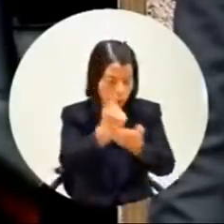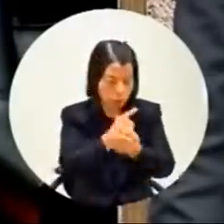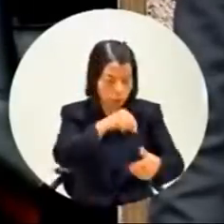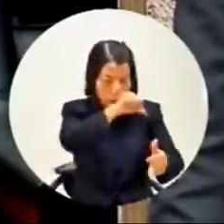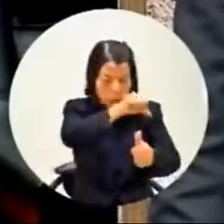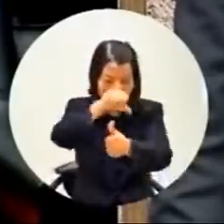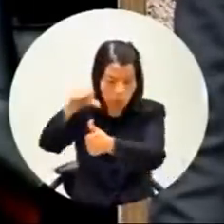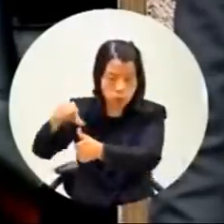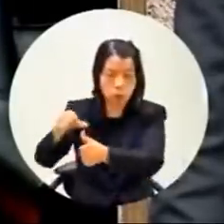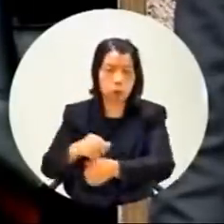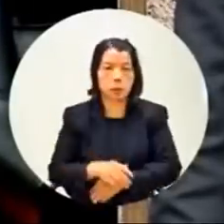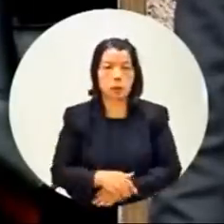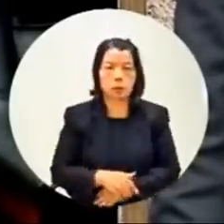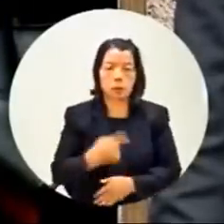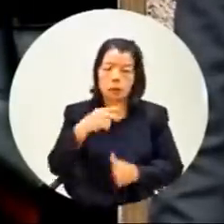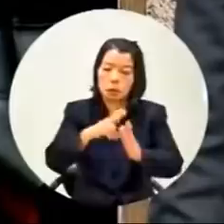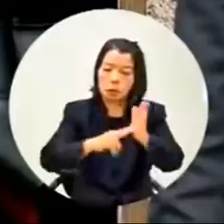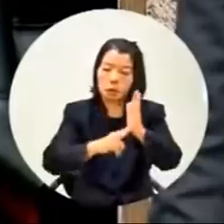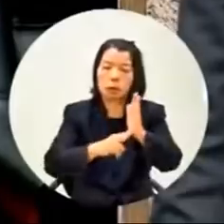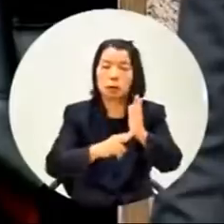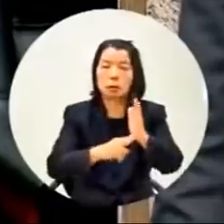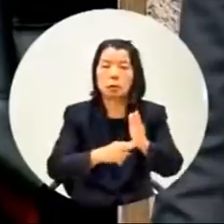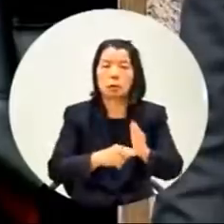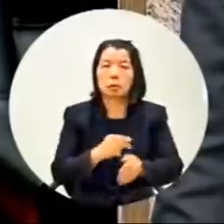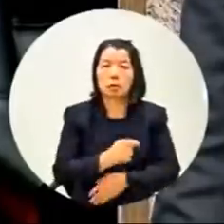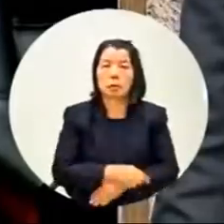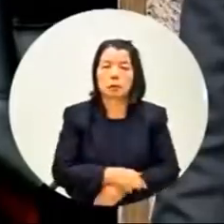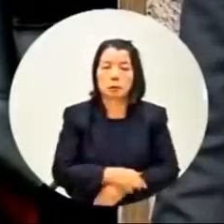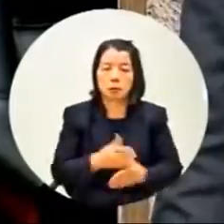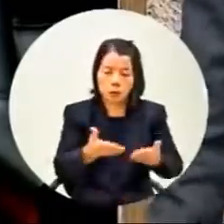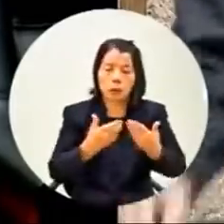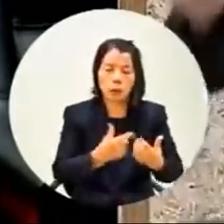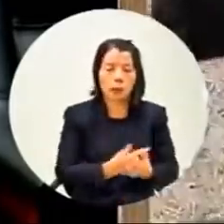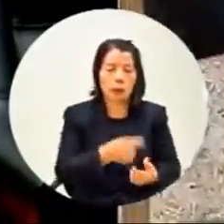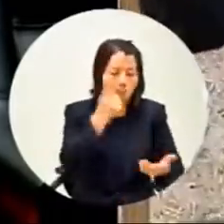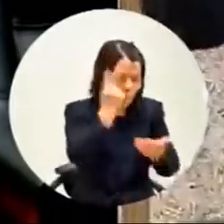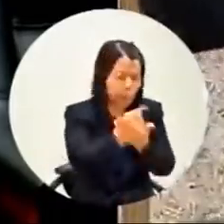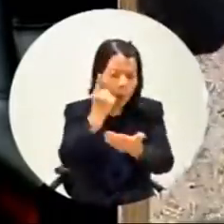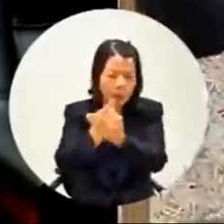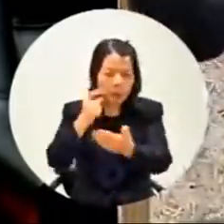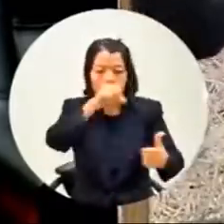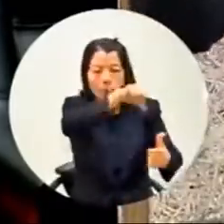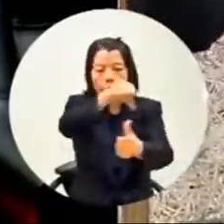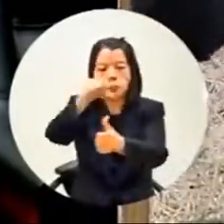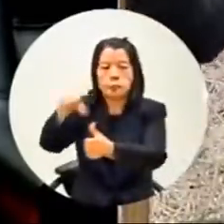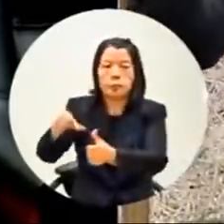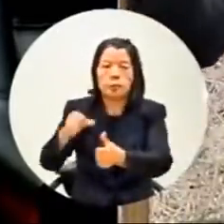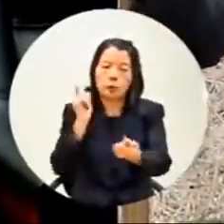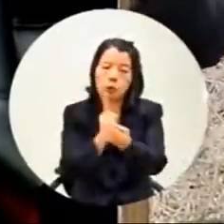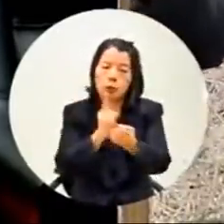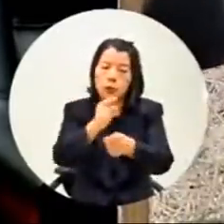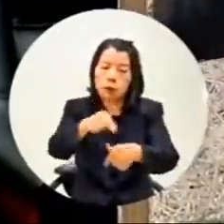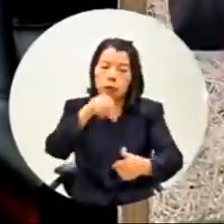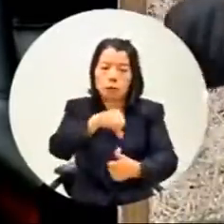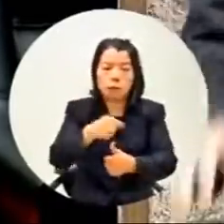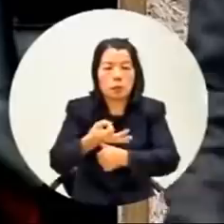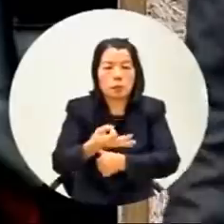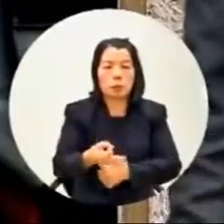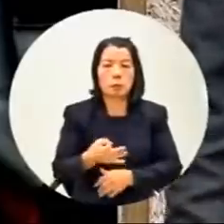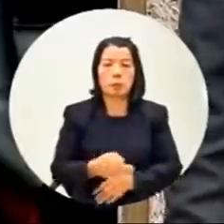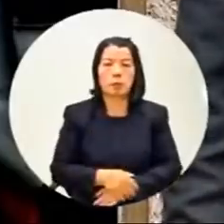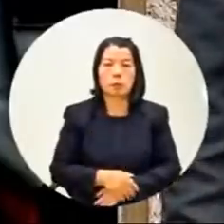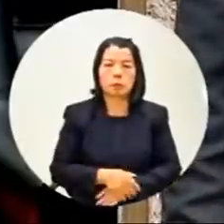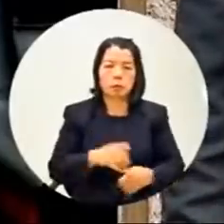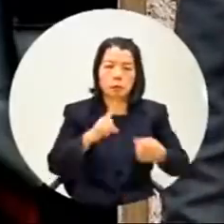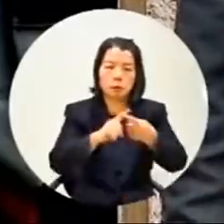么叫每日计罚？局长你解释一下。 就是按日处罚，就是依照它的处罚的金额，哦，去乘以它